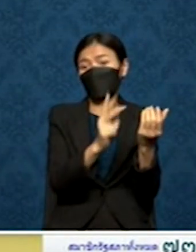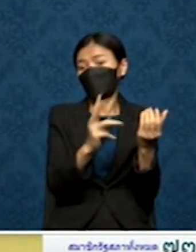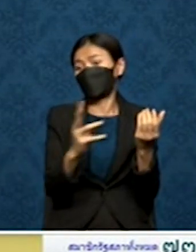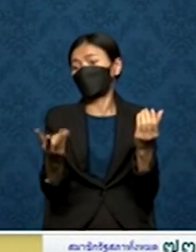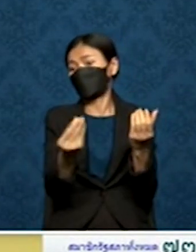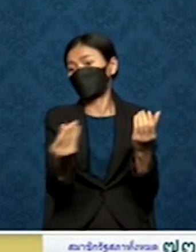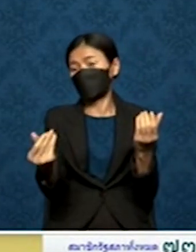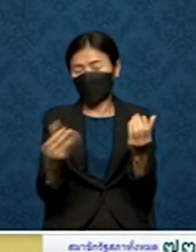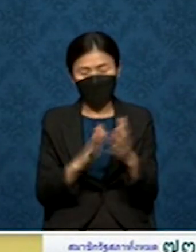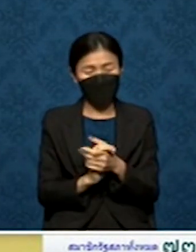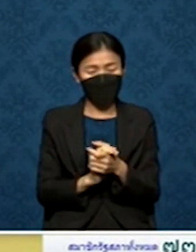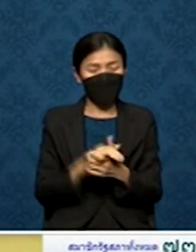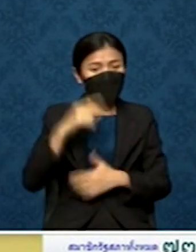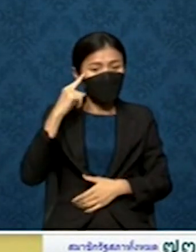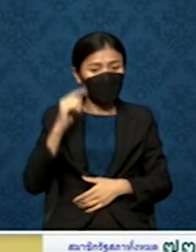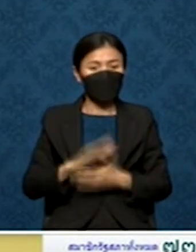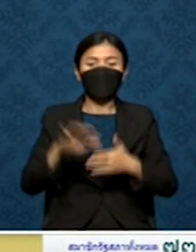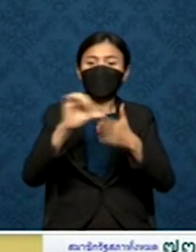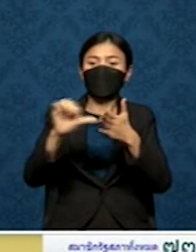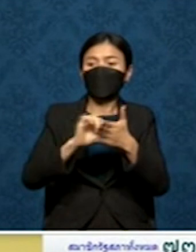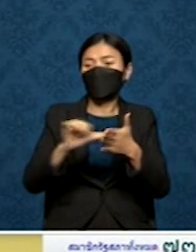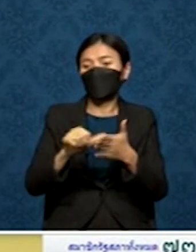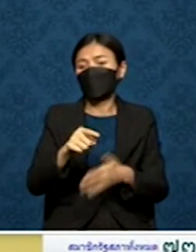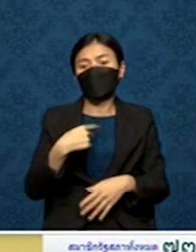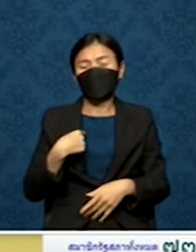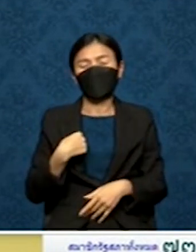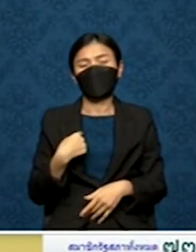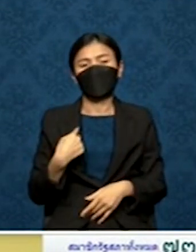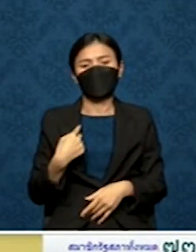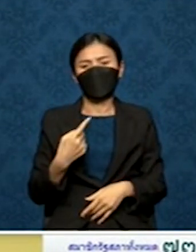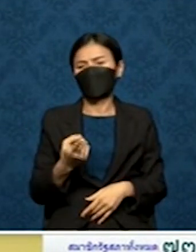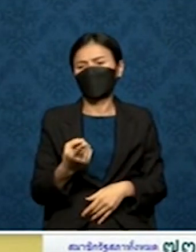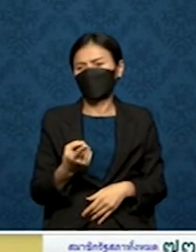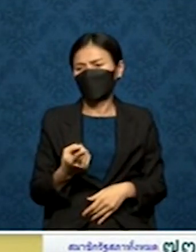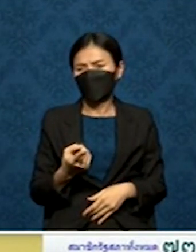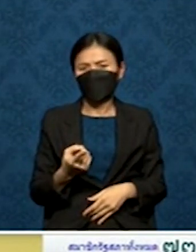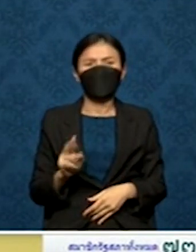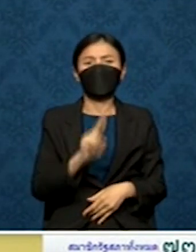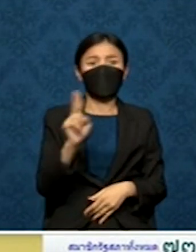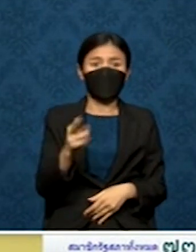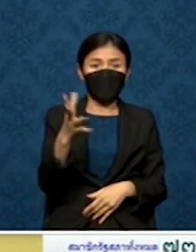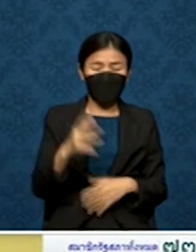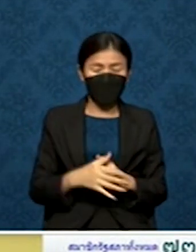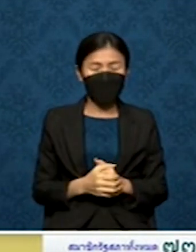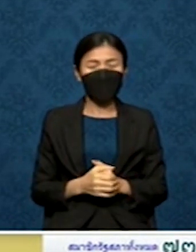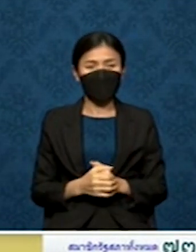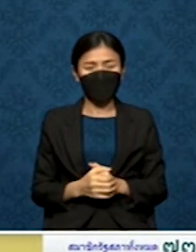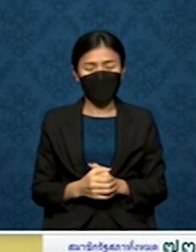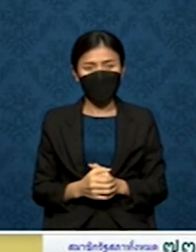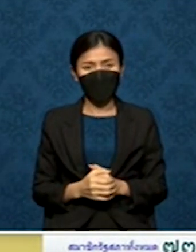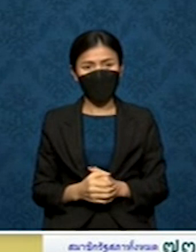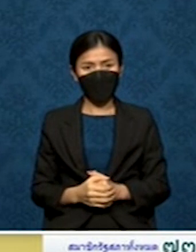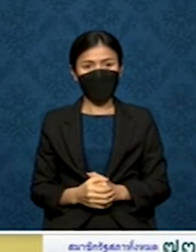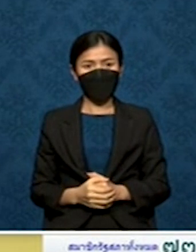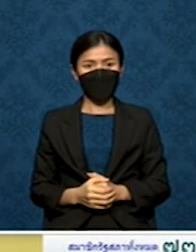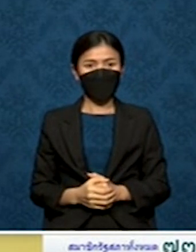าท่านโบแต่แก้เนี่ยมันก็ไม่ได้เรื่องได้ราวหรือเปล่าที่จริงแล้วเนี่ยฮะ